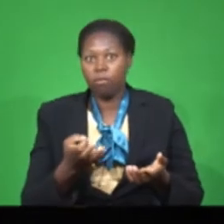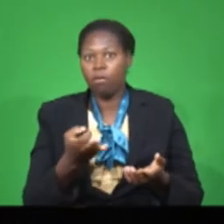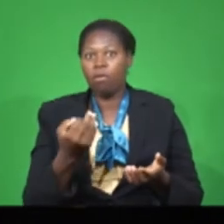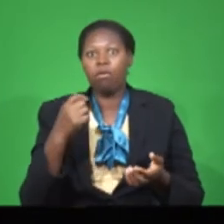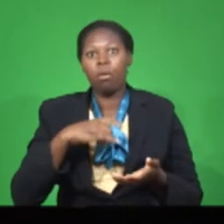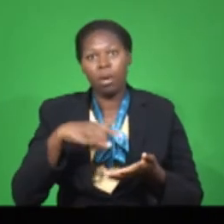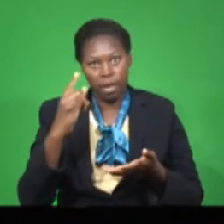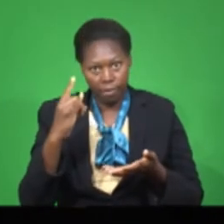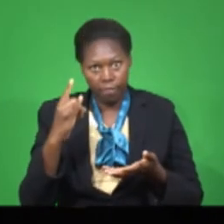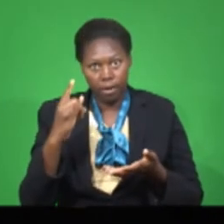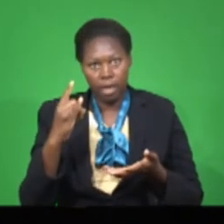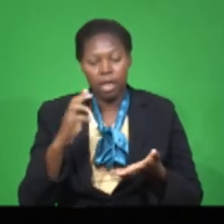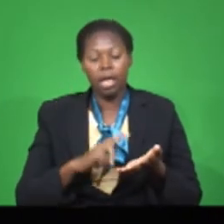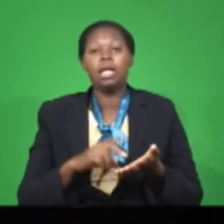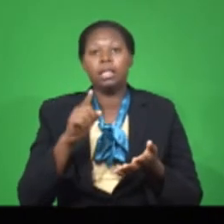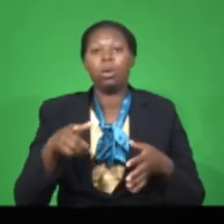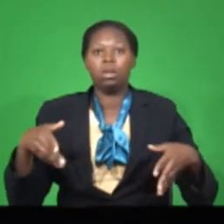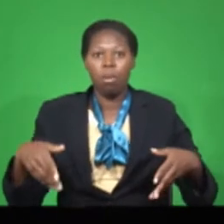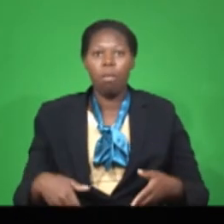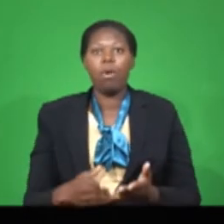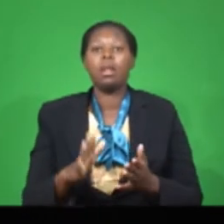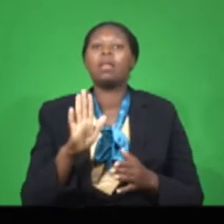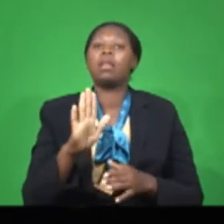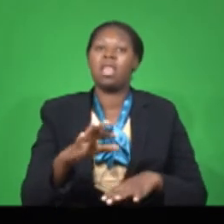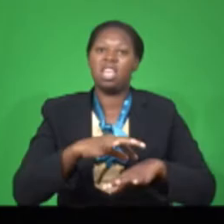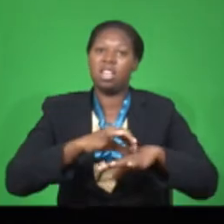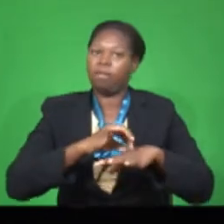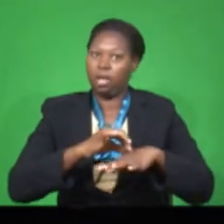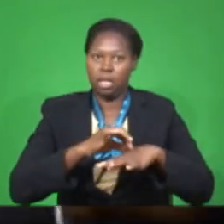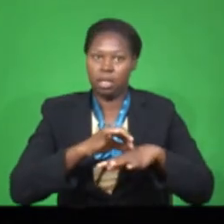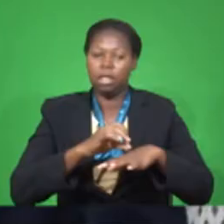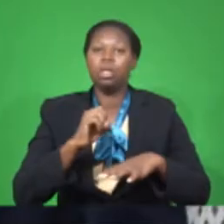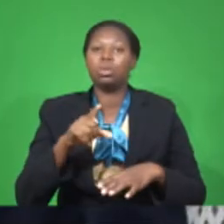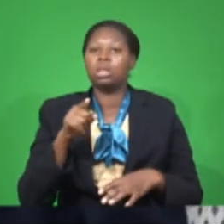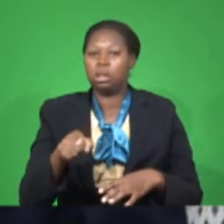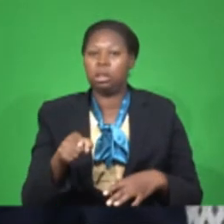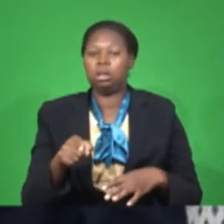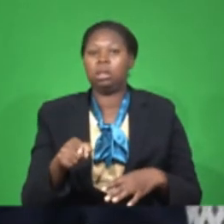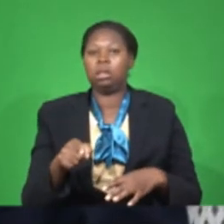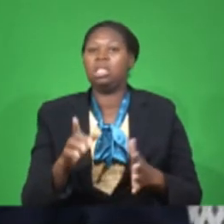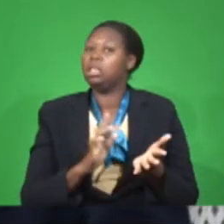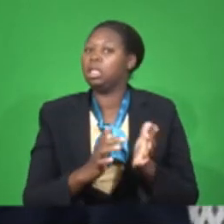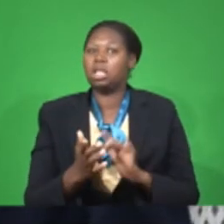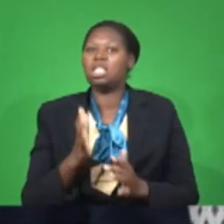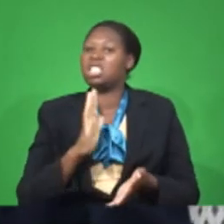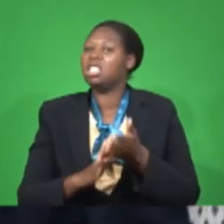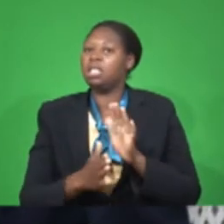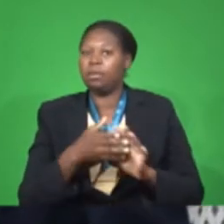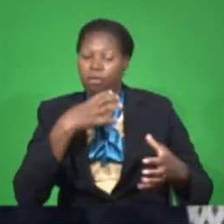Jesu haaremerwe nekudaidzwa kunzi muzukuru waJudha.